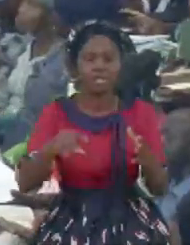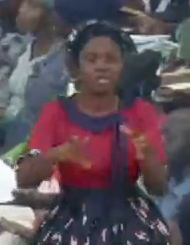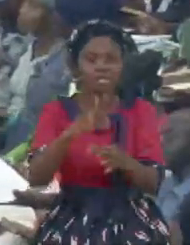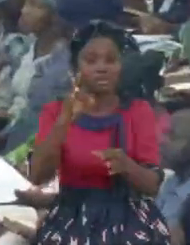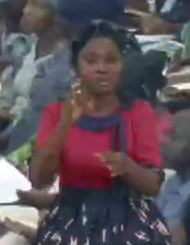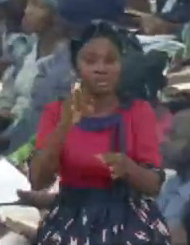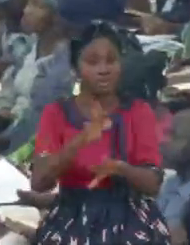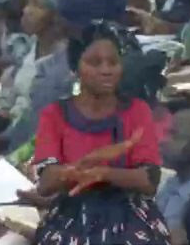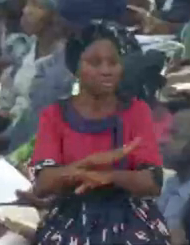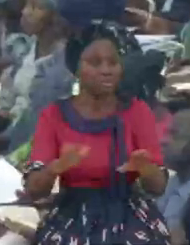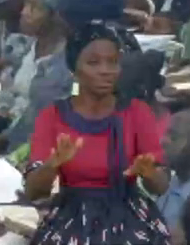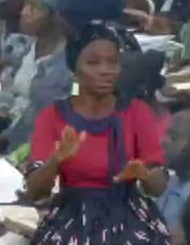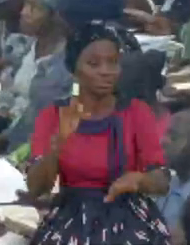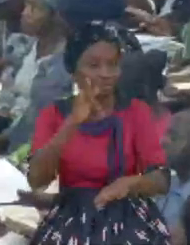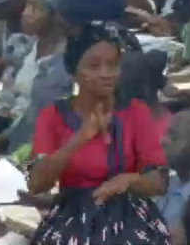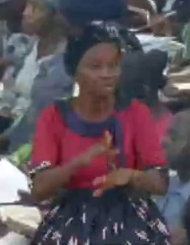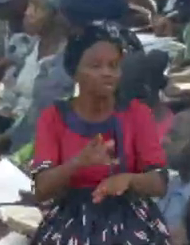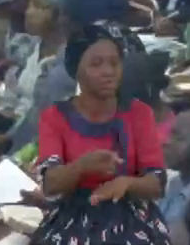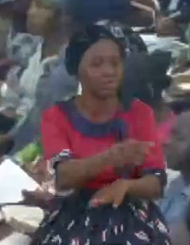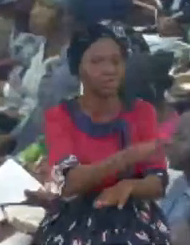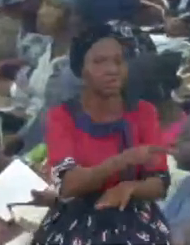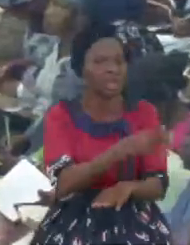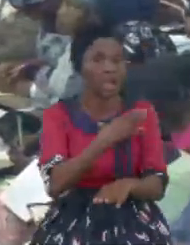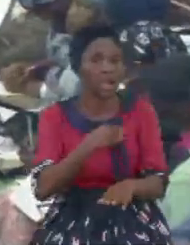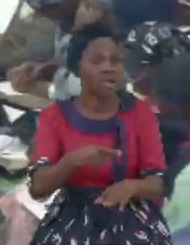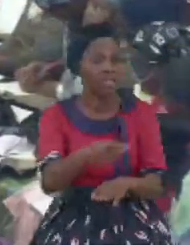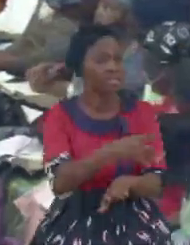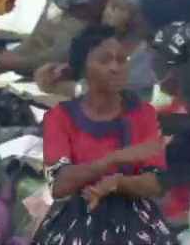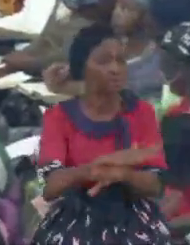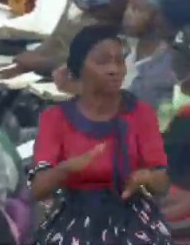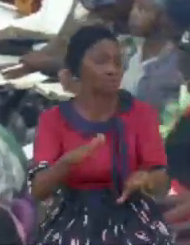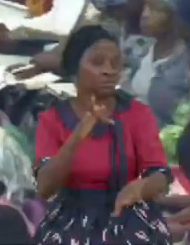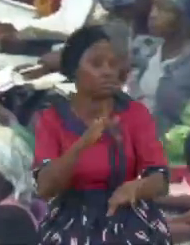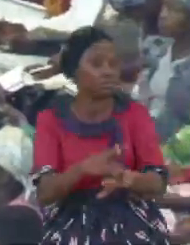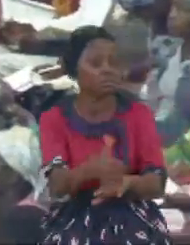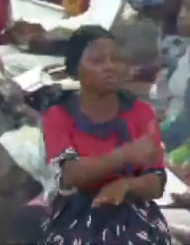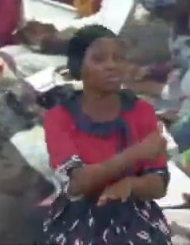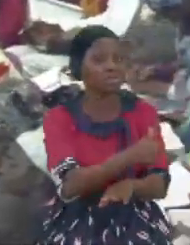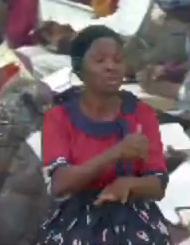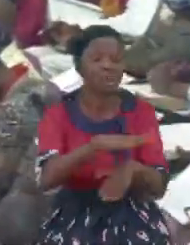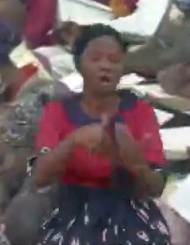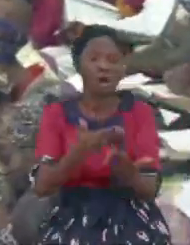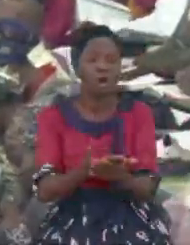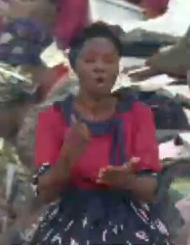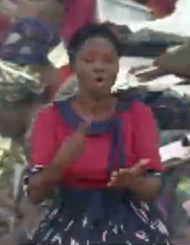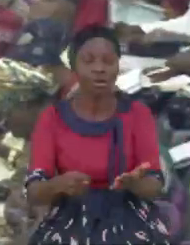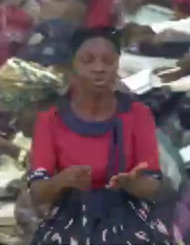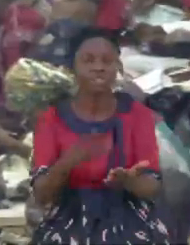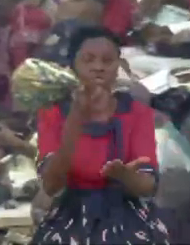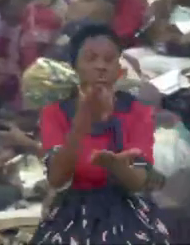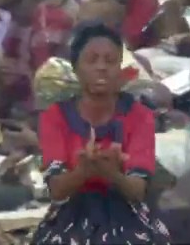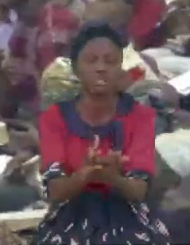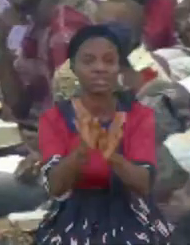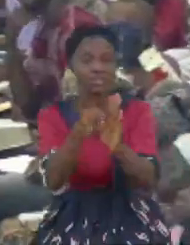L'esprit ne les a pas réveillés. Eux-mêmes ne se sont pas réveillés. Toutes les portes des